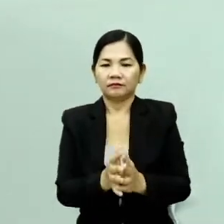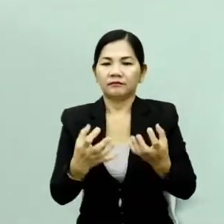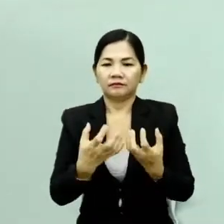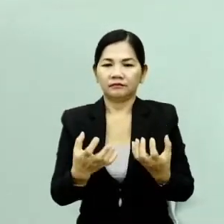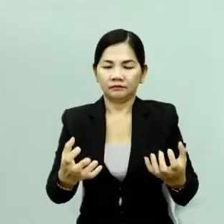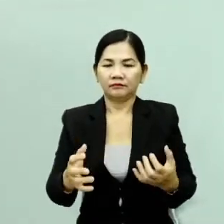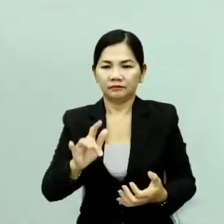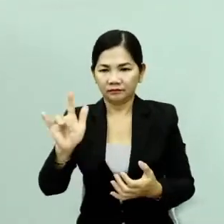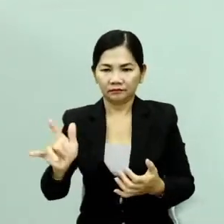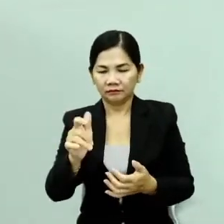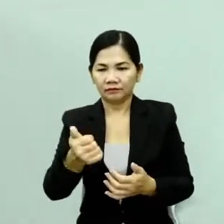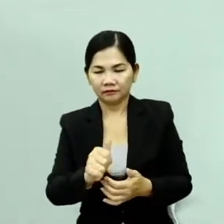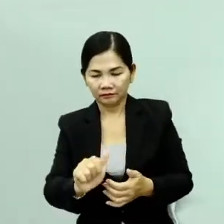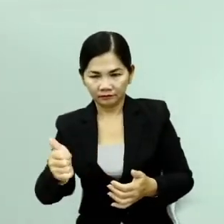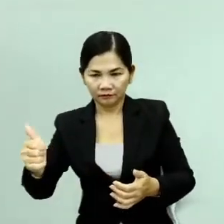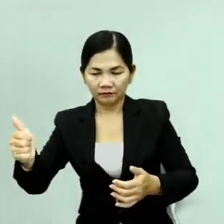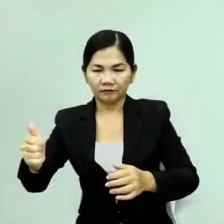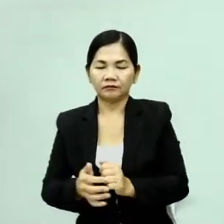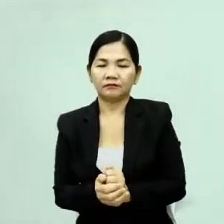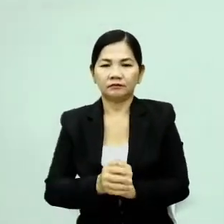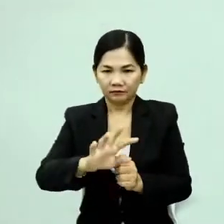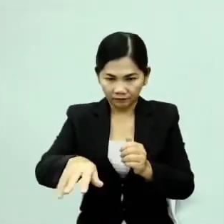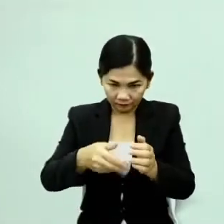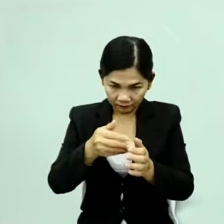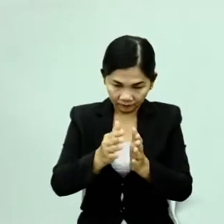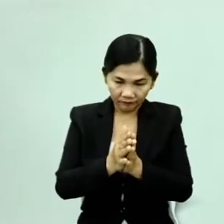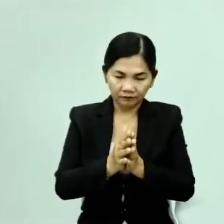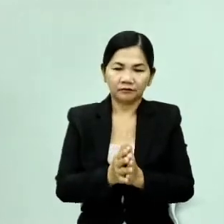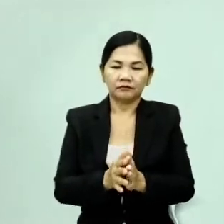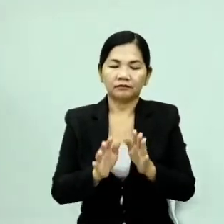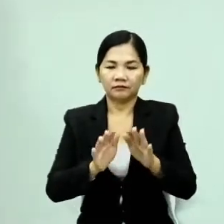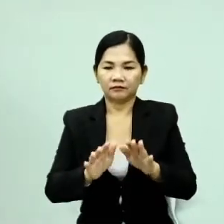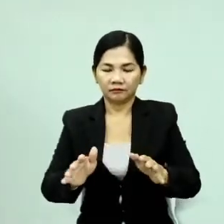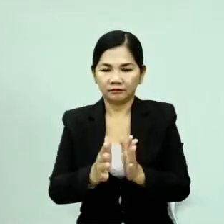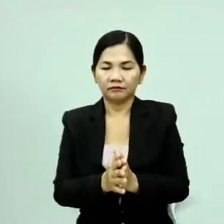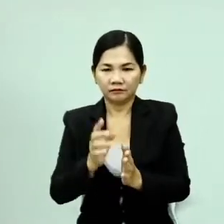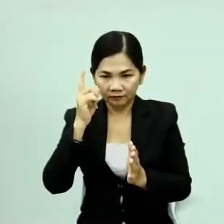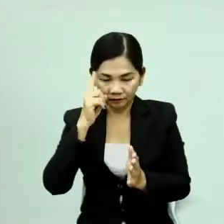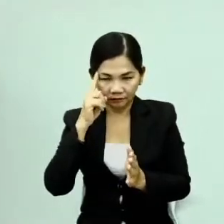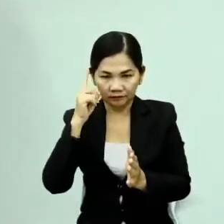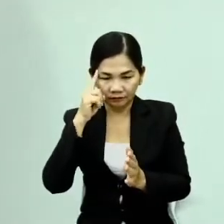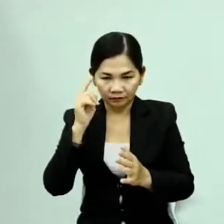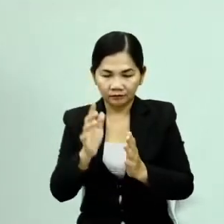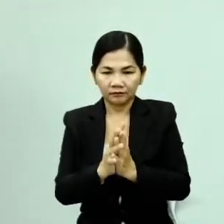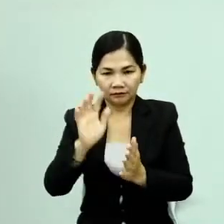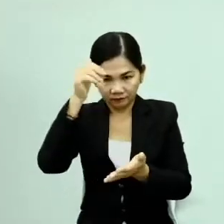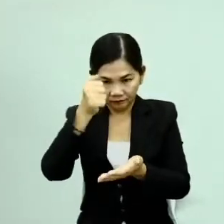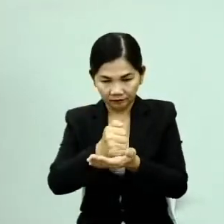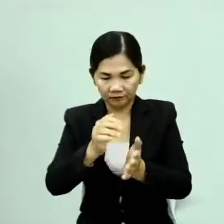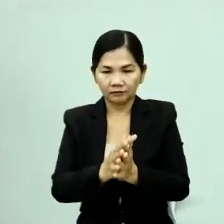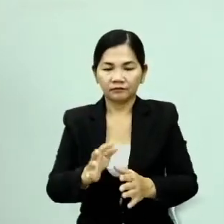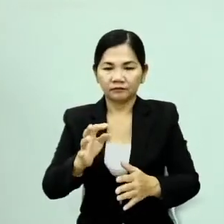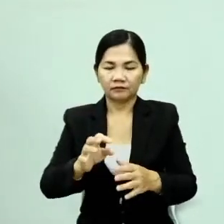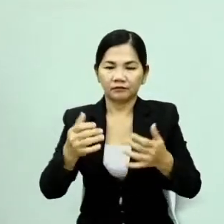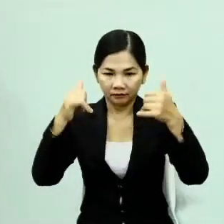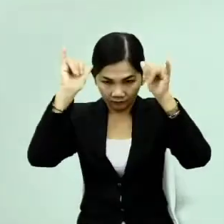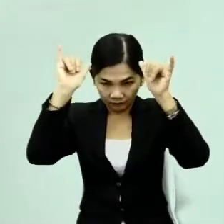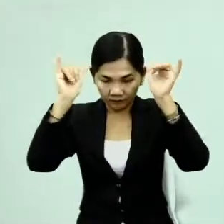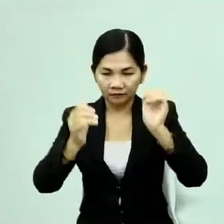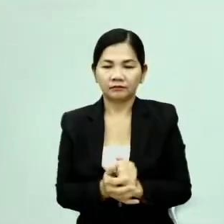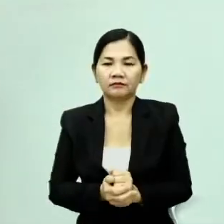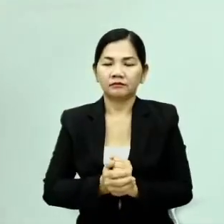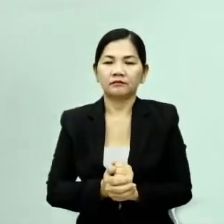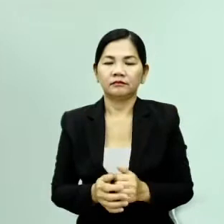phải đẹp bà bà xem xì nè con cha ổ con chán chân con tặng ạc nế con bán đăng ẩm phí cha phó bởi giáo đồ bó cha sát cổ